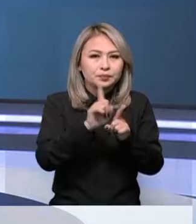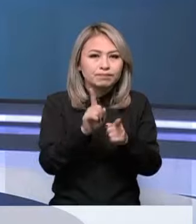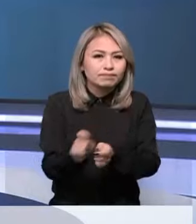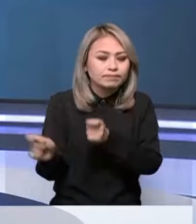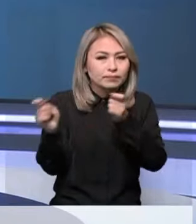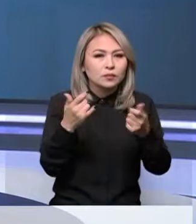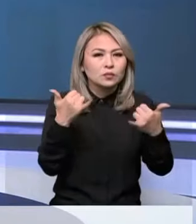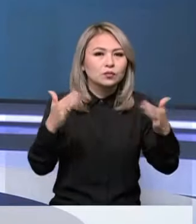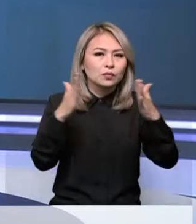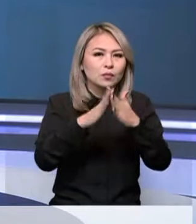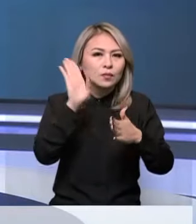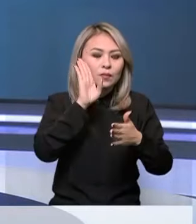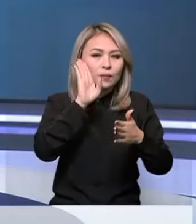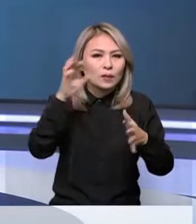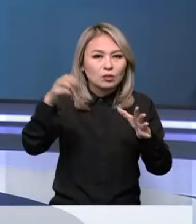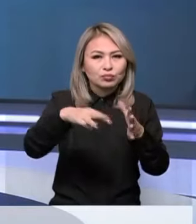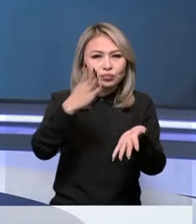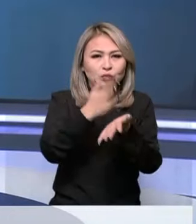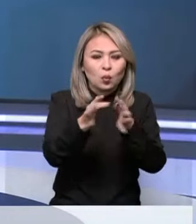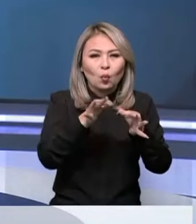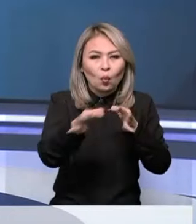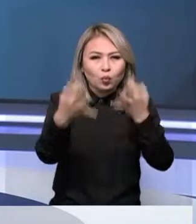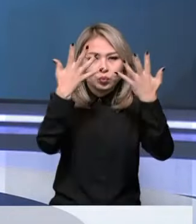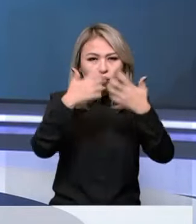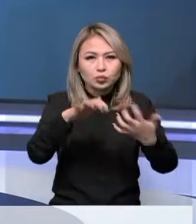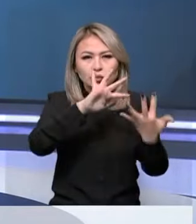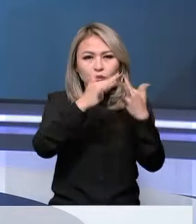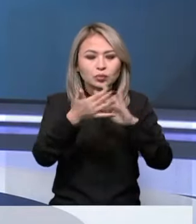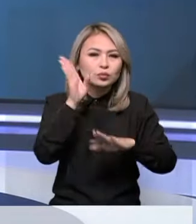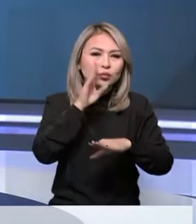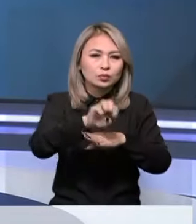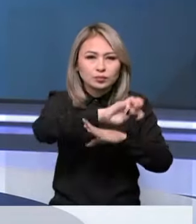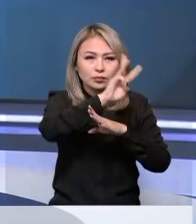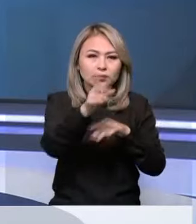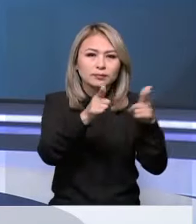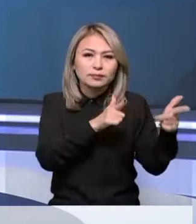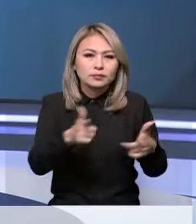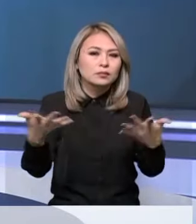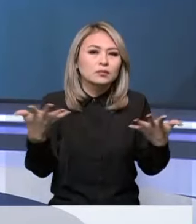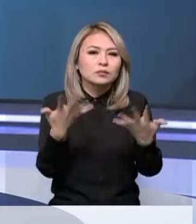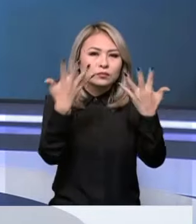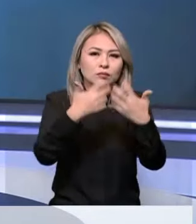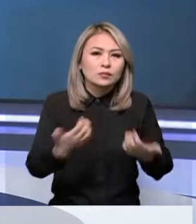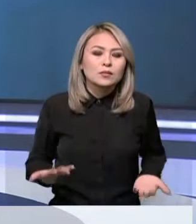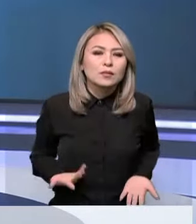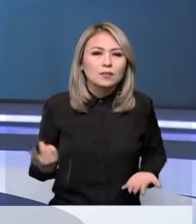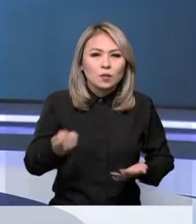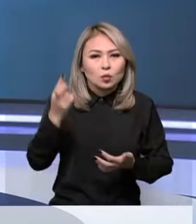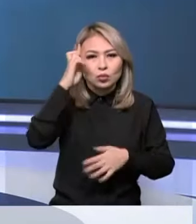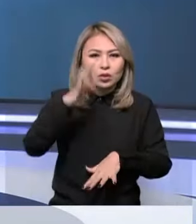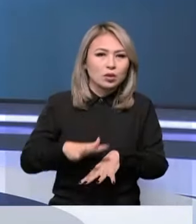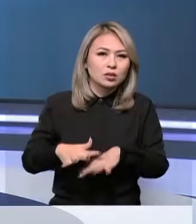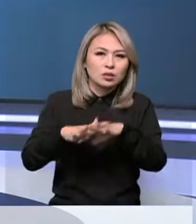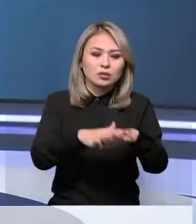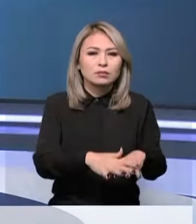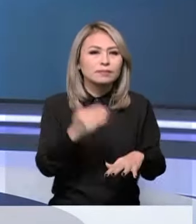тасып ішті. Қазір су үйде ағып тұр. Жалпы облыс бойынша ауылдарды сумен қамту жұмыстары қай деңгейде? Тұрғын саны аз,